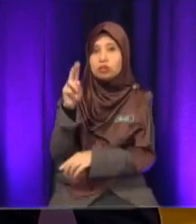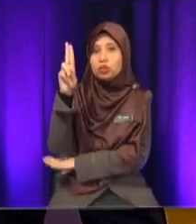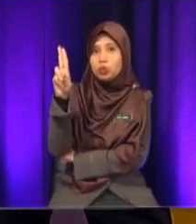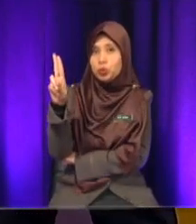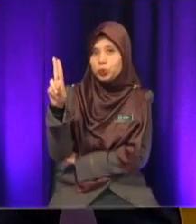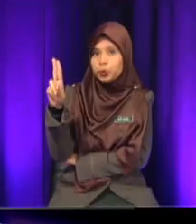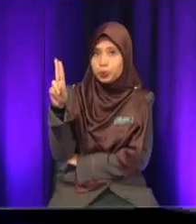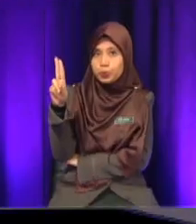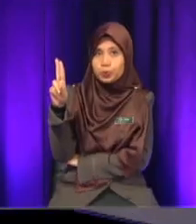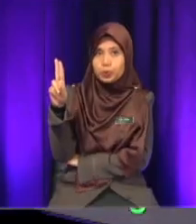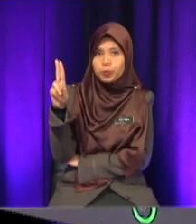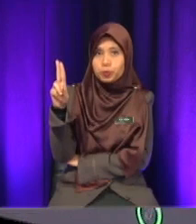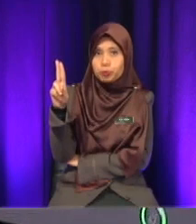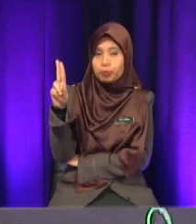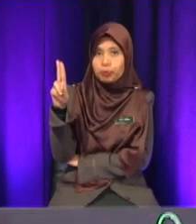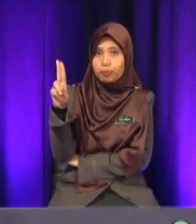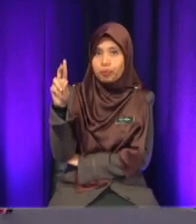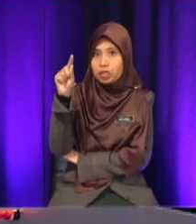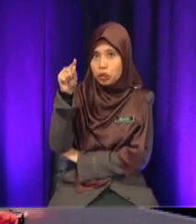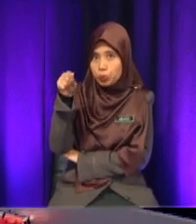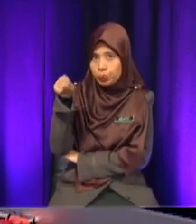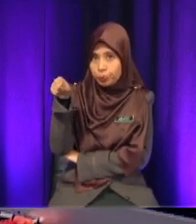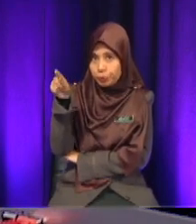sampai ke bawah oke